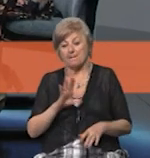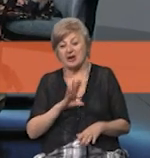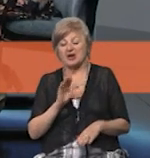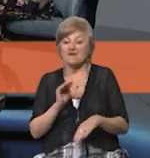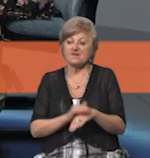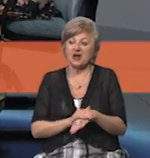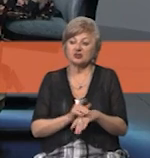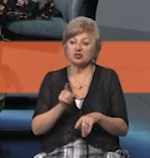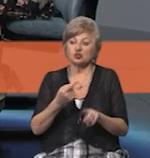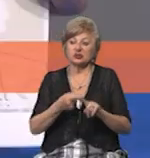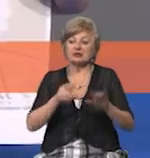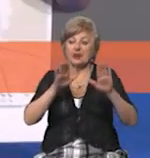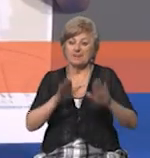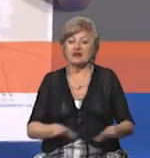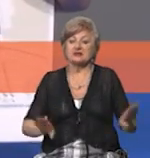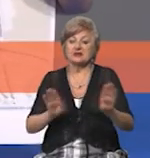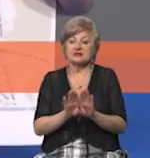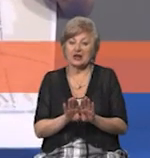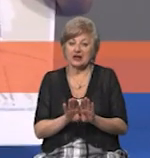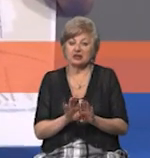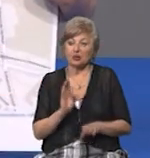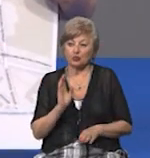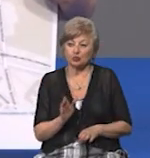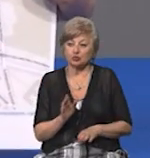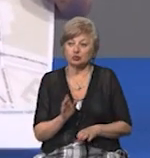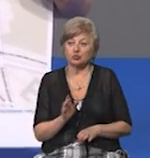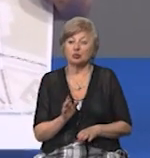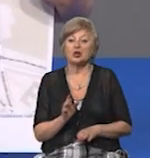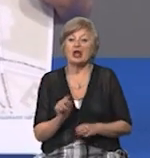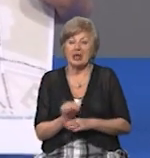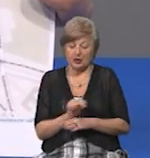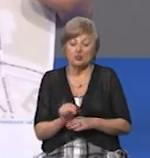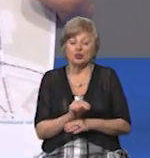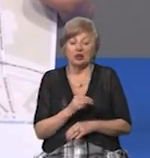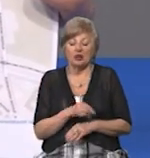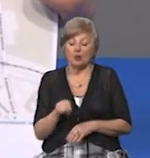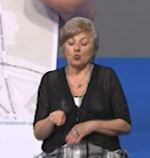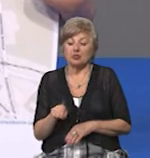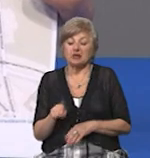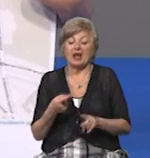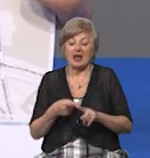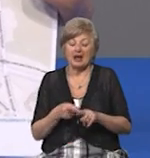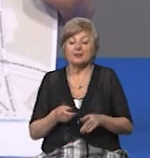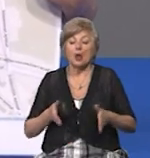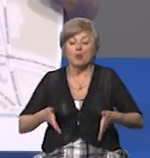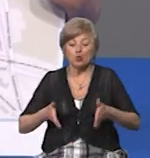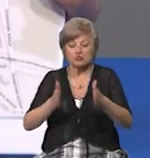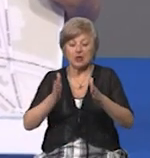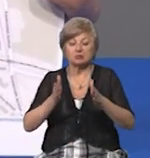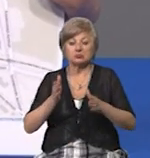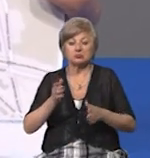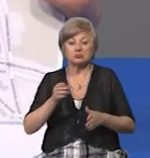буде перекрита оця ділянка. Я, в принципі, я давно знав, що будуть тут ремонтні роботи. Це ділянка проспекту Соборного.